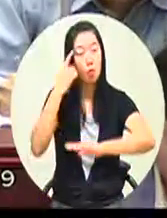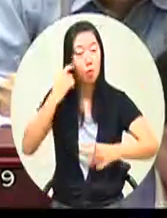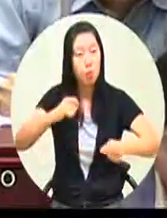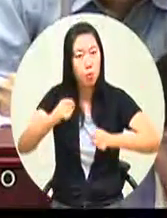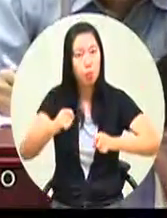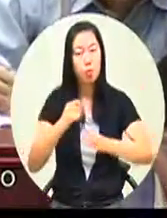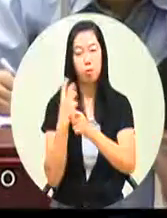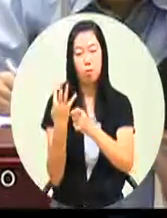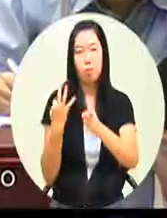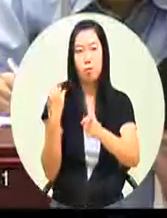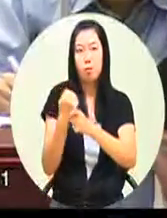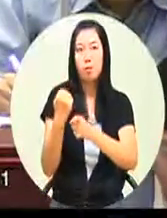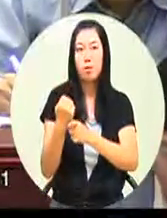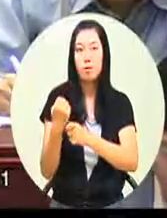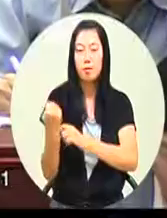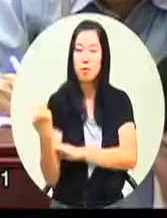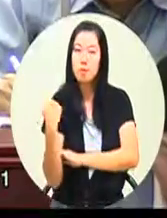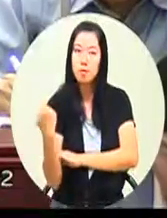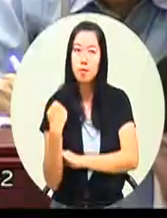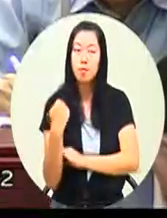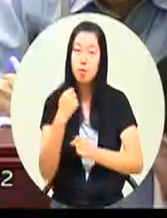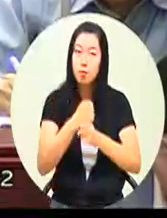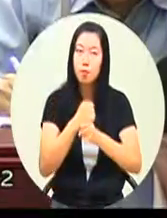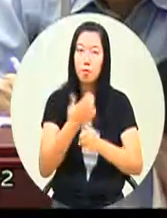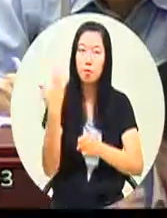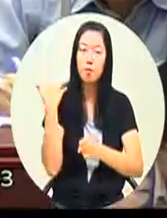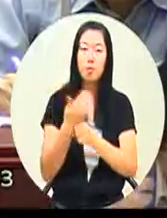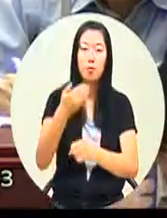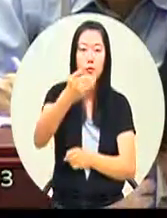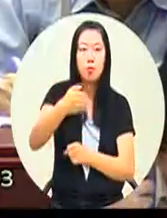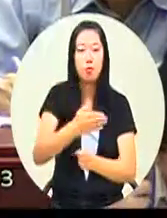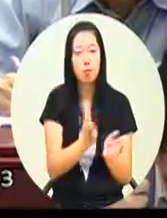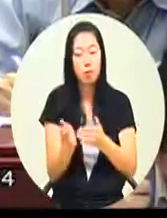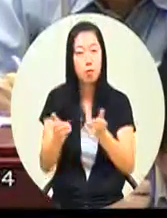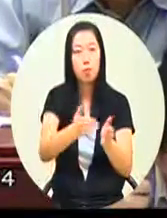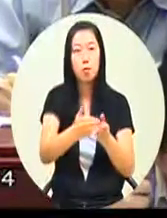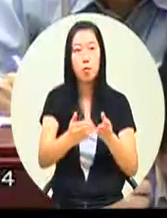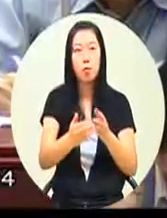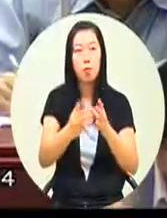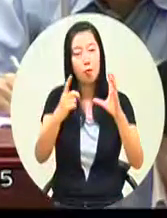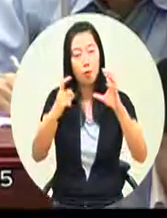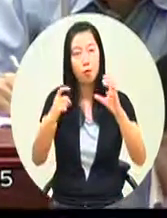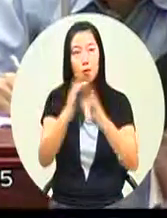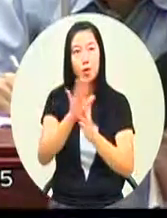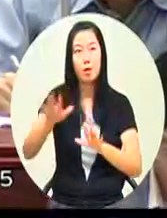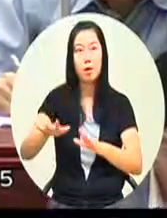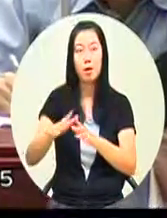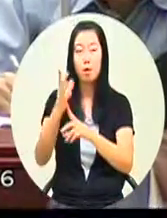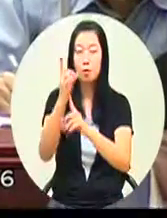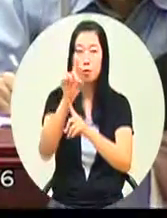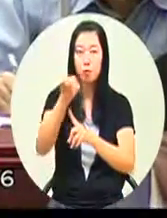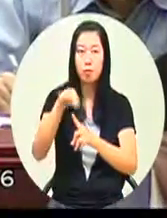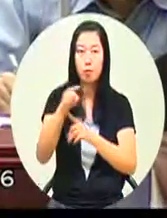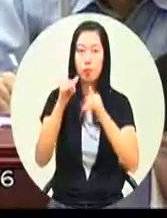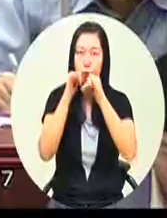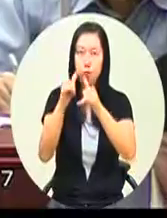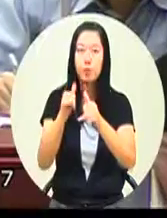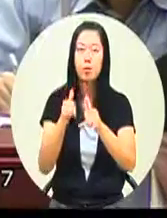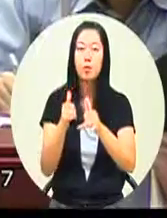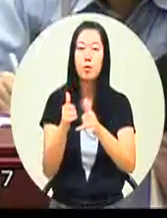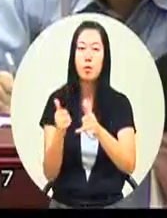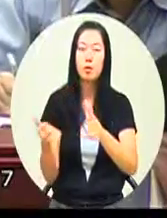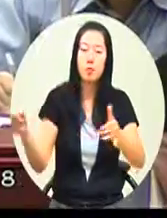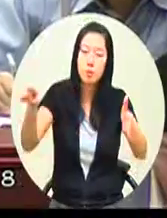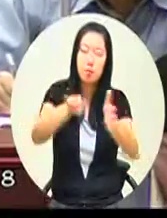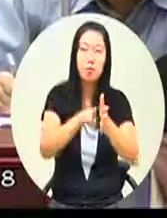积极在进行。从早期的九曲塘，事实上翁公园包括竹子寮那一直在做那最